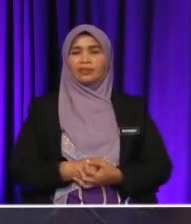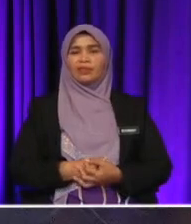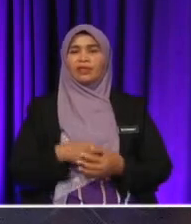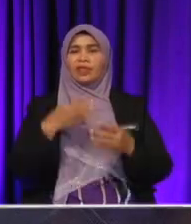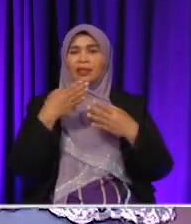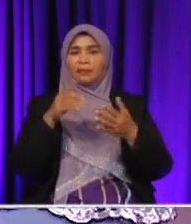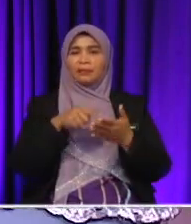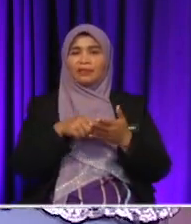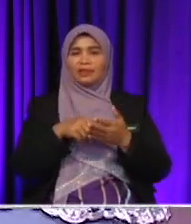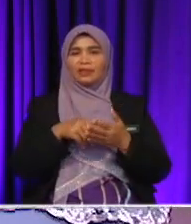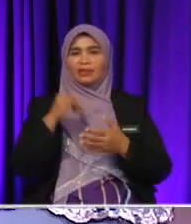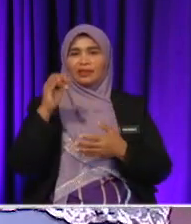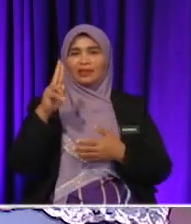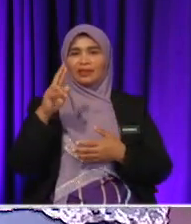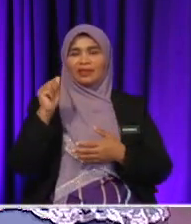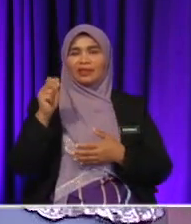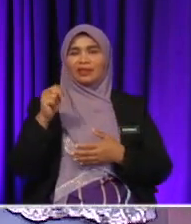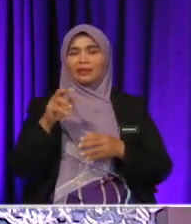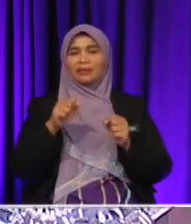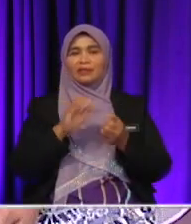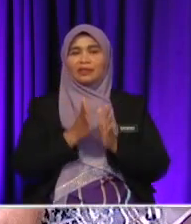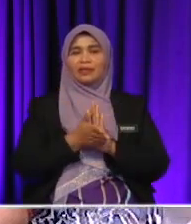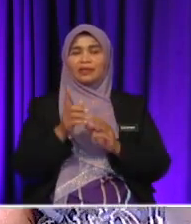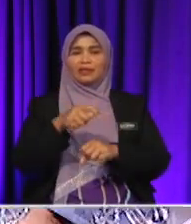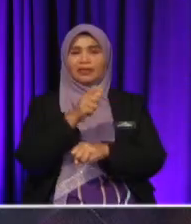boleh jadi taman bunga